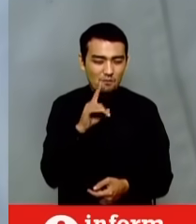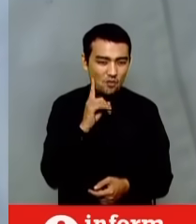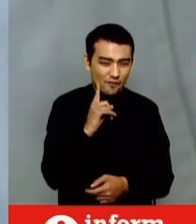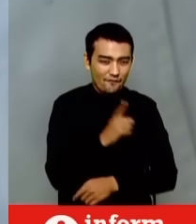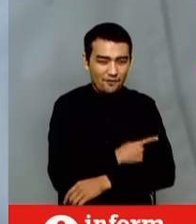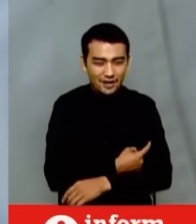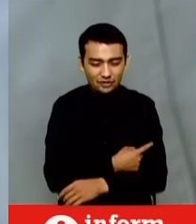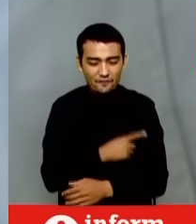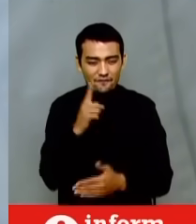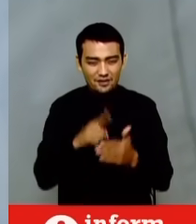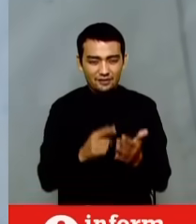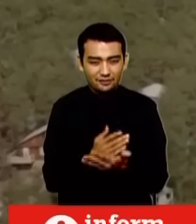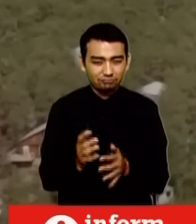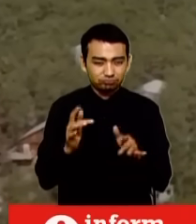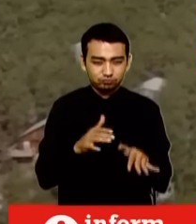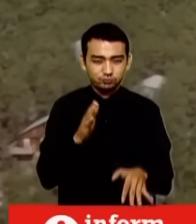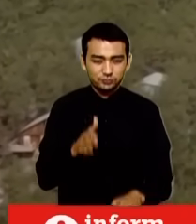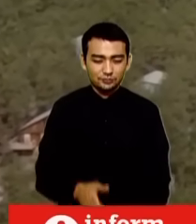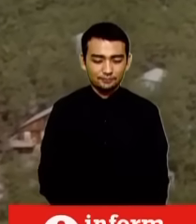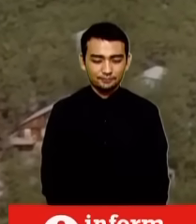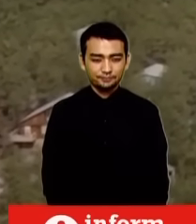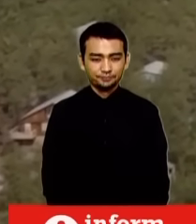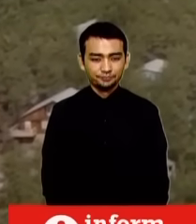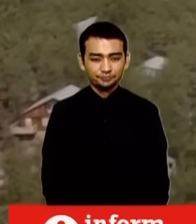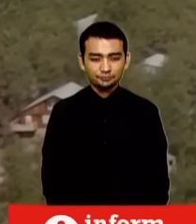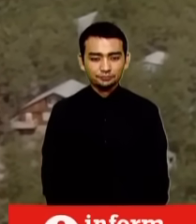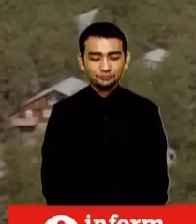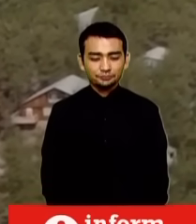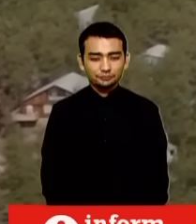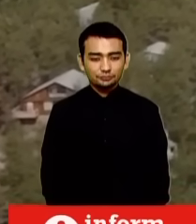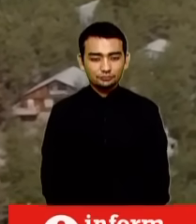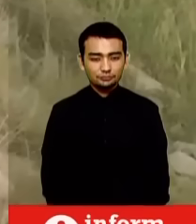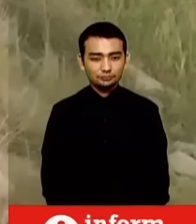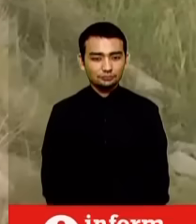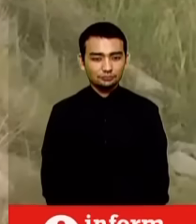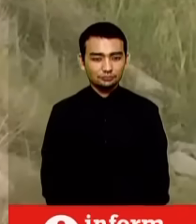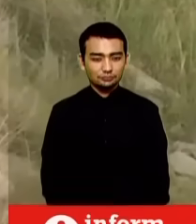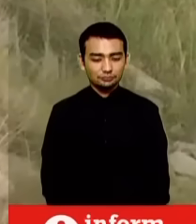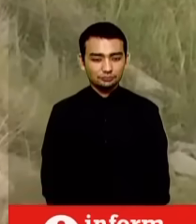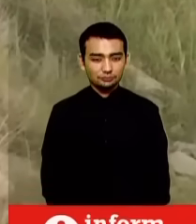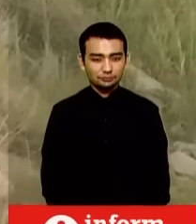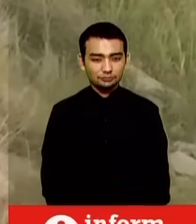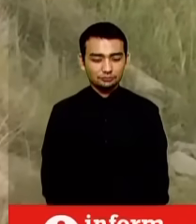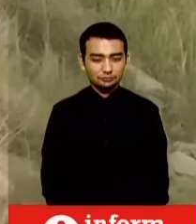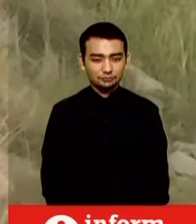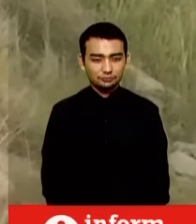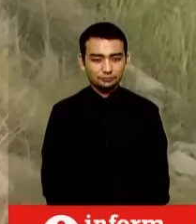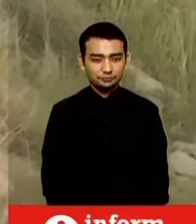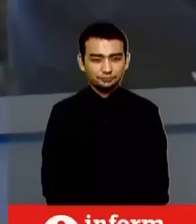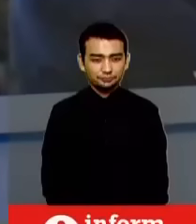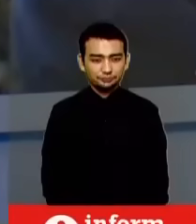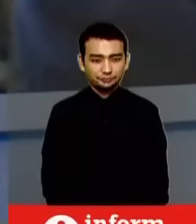дәрігерлермен толығады деп үміттенеді. Айгүл Мырзағалиқызы, Анастасия Новикова, Алия Теңізбаева, Информ бюро, Шығыс Қазақстан облысы.